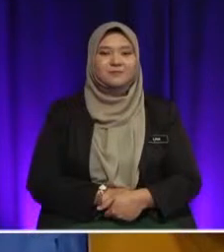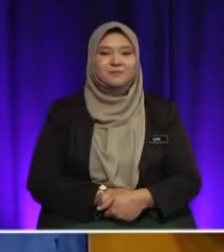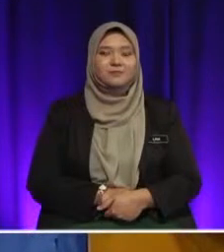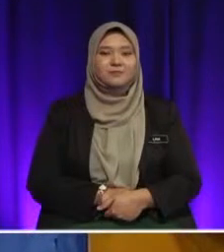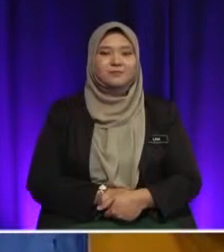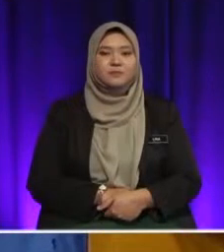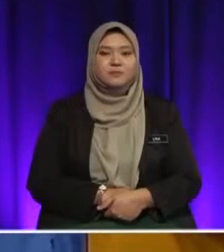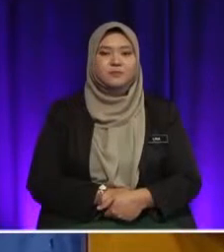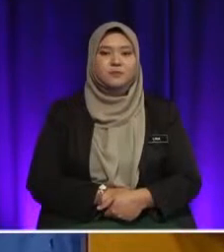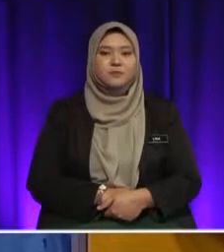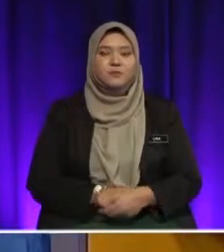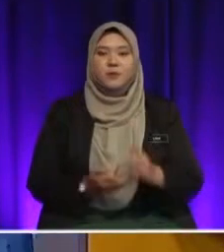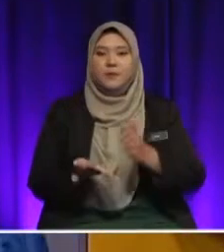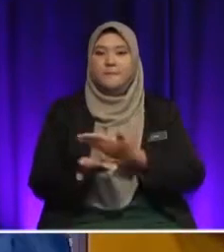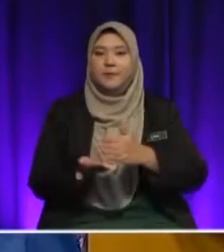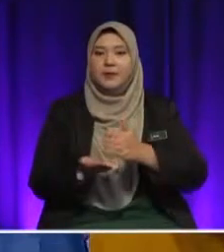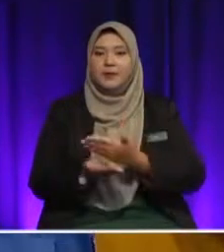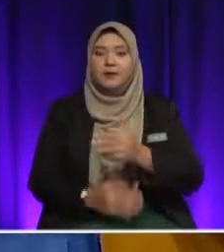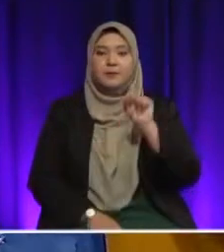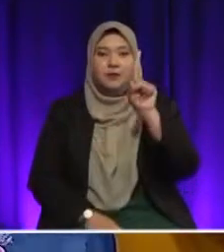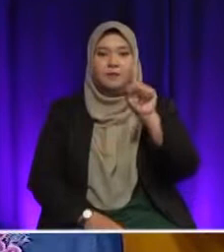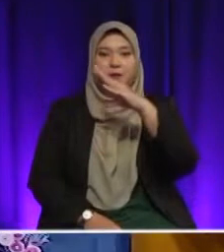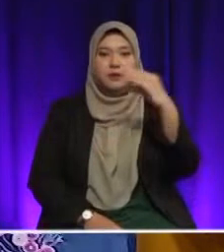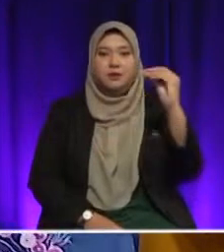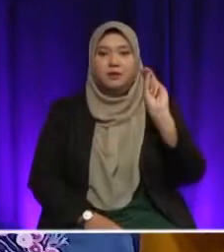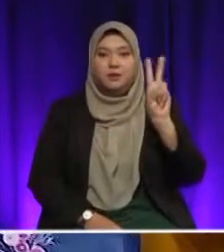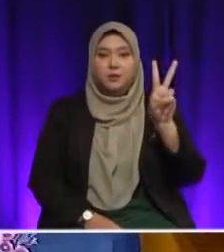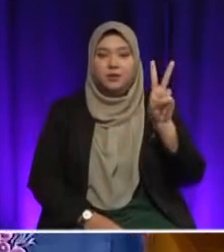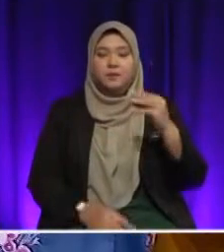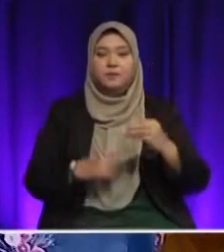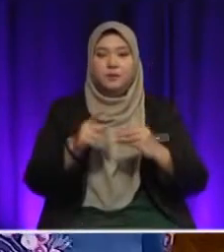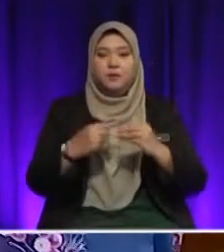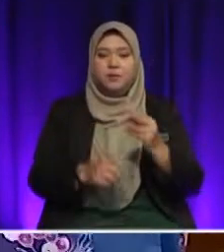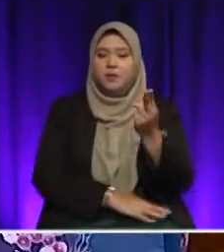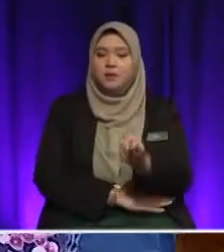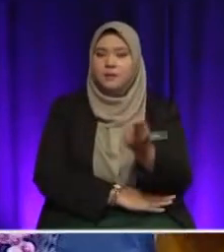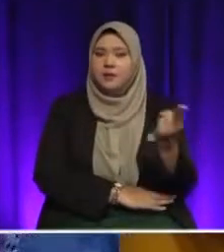pembelajaran 1 dan dahulu yaitu bahan dan alat time